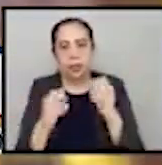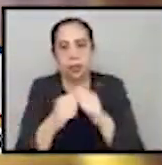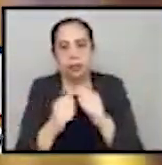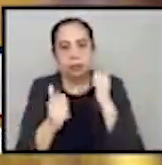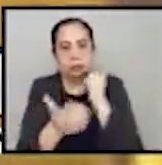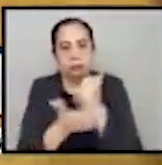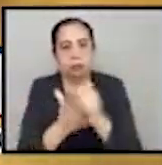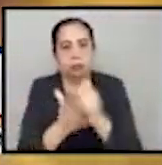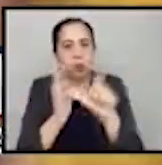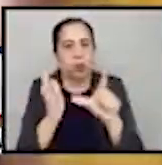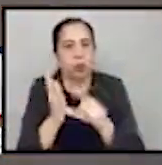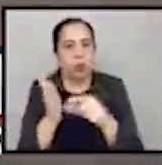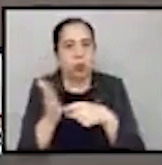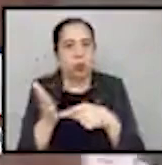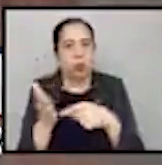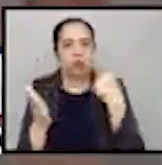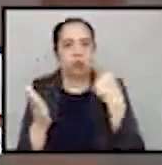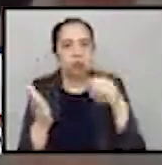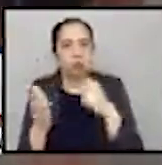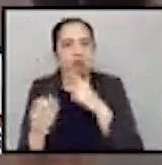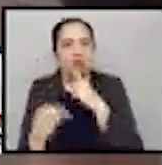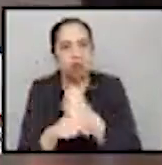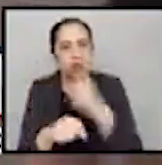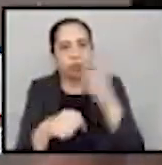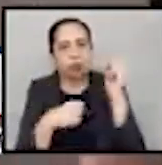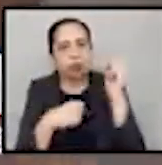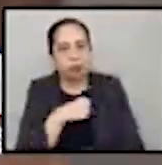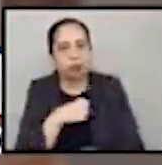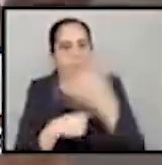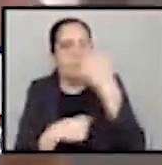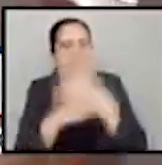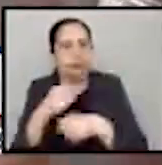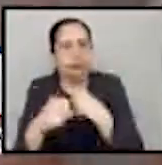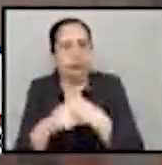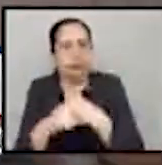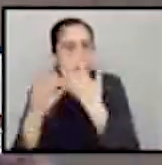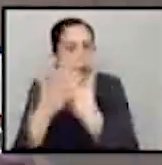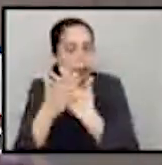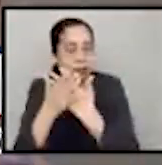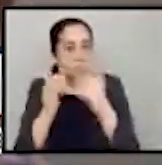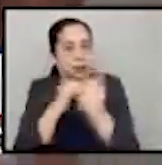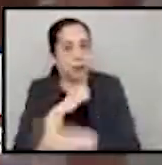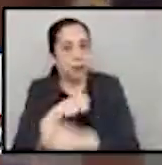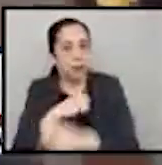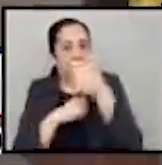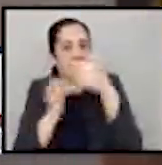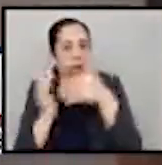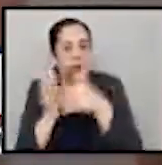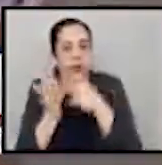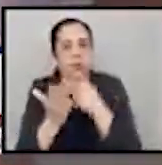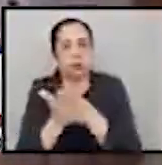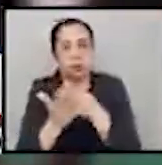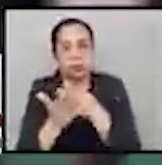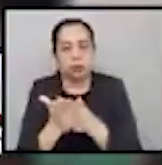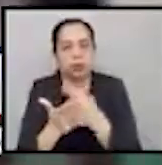lalabag dito at papatawan ng 5 taong pagkabilanggo at multang 10,000 piso. Sinabi ng